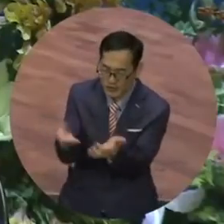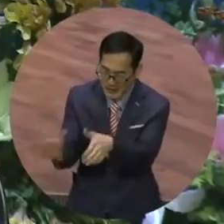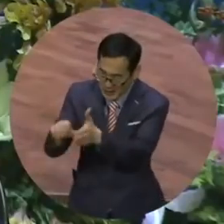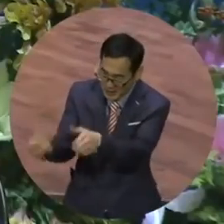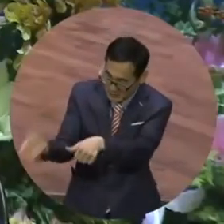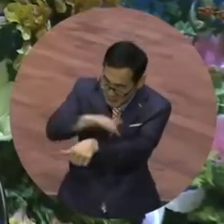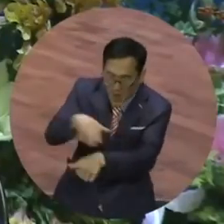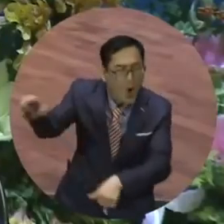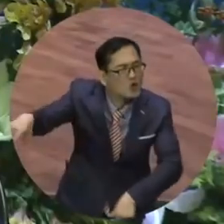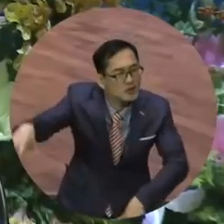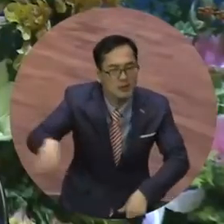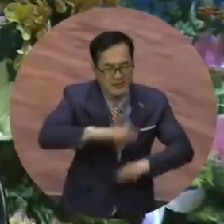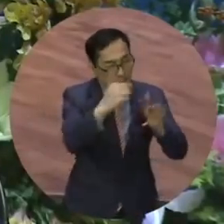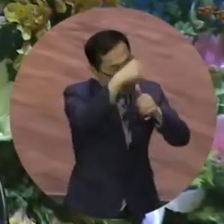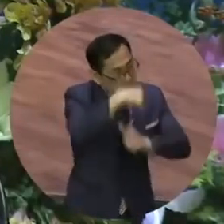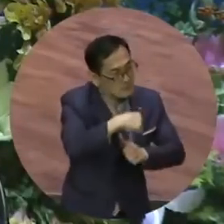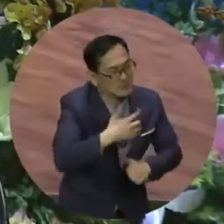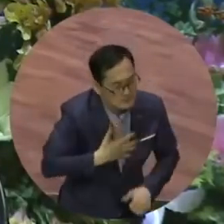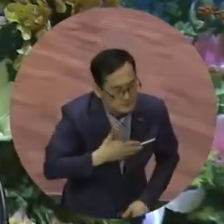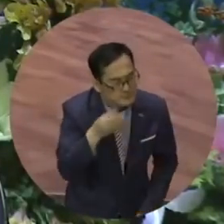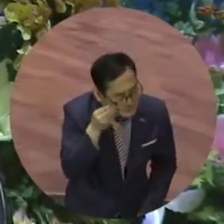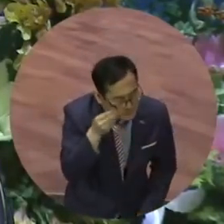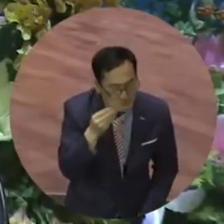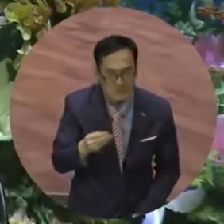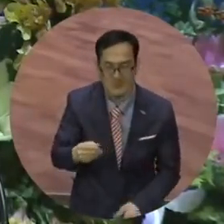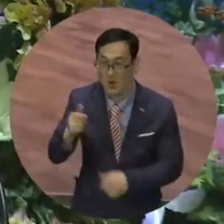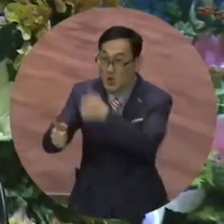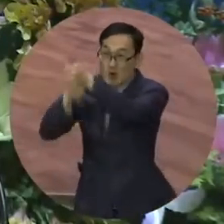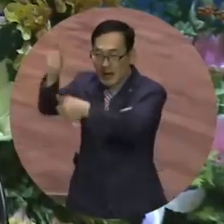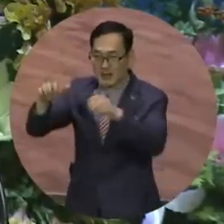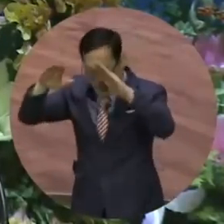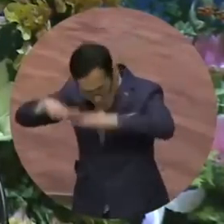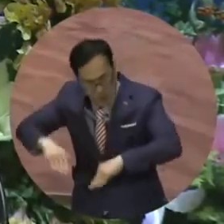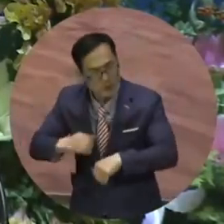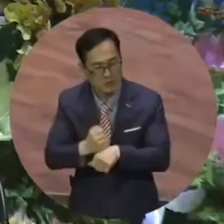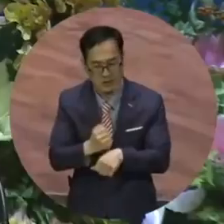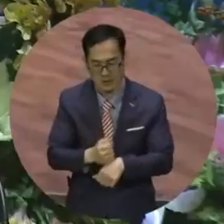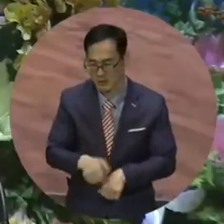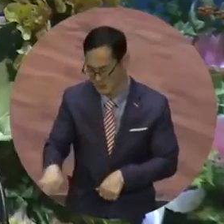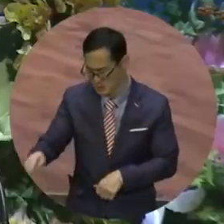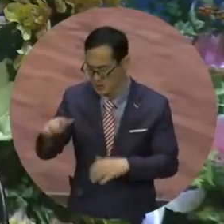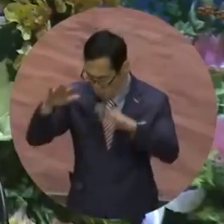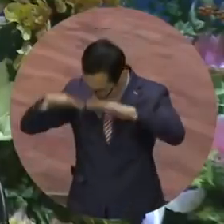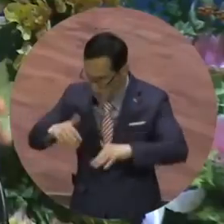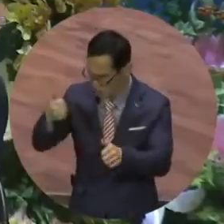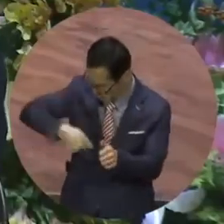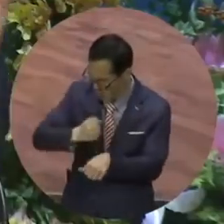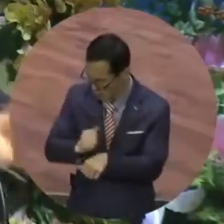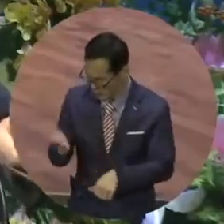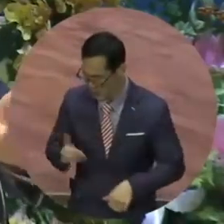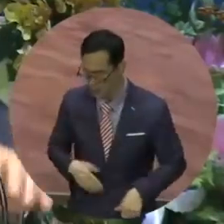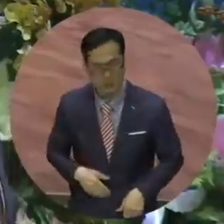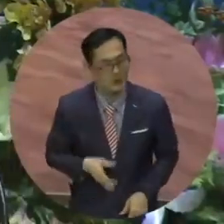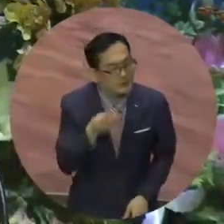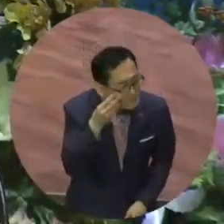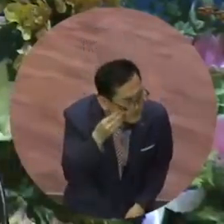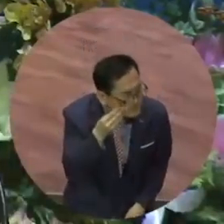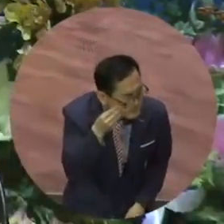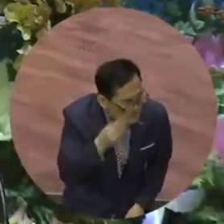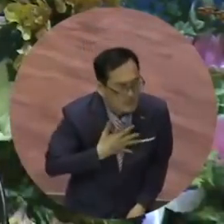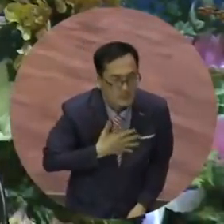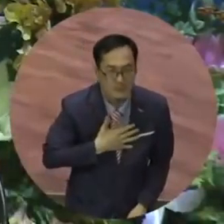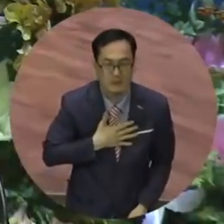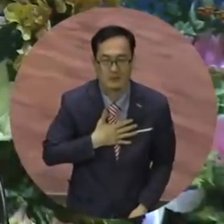거요. 다 조상 앞에 절해라. 제사 지내야 돼. 그거 다 시기대로 꾸벅꾸벅